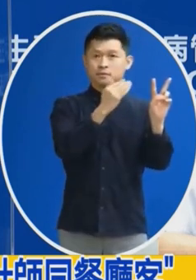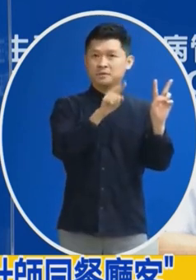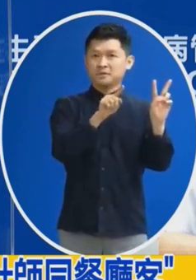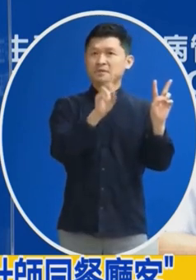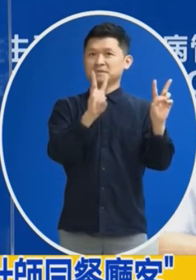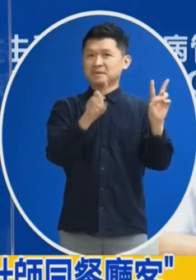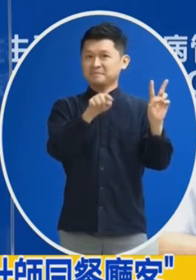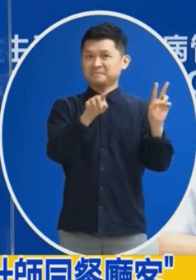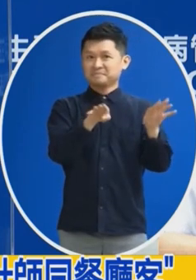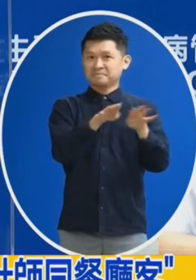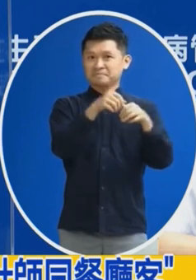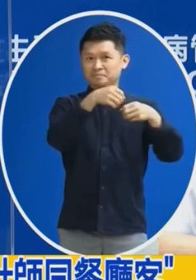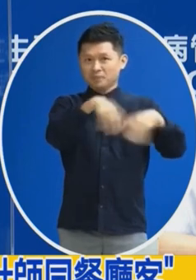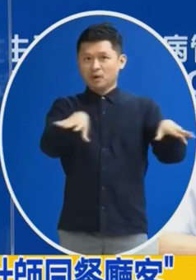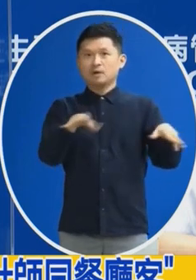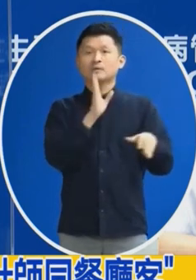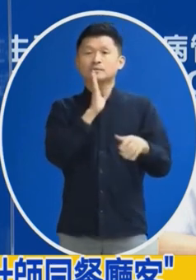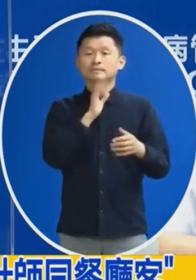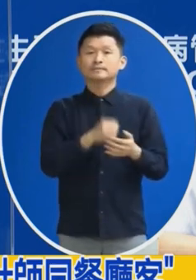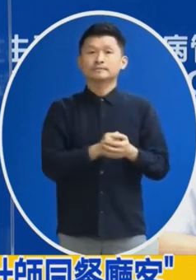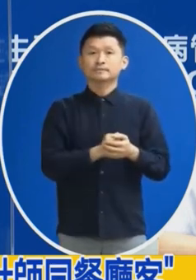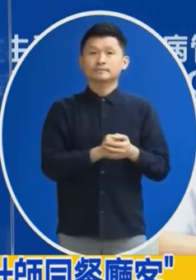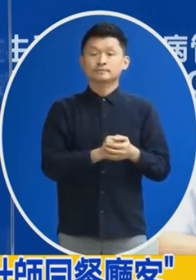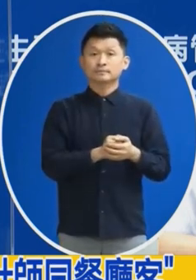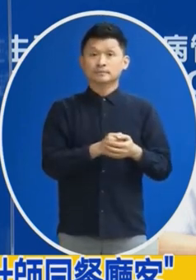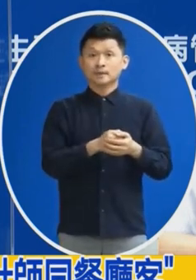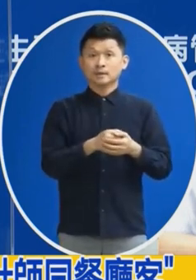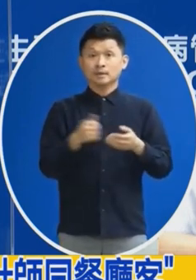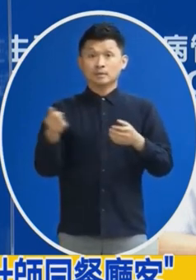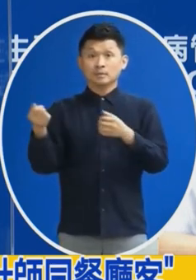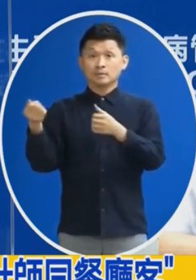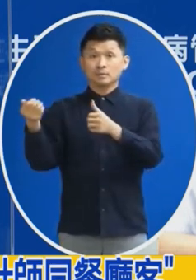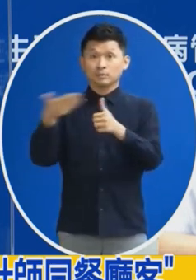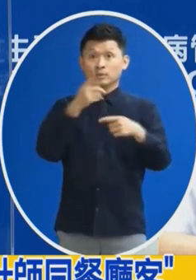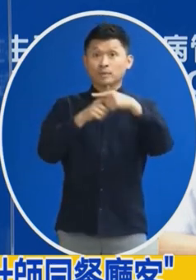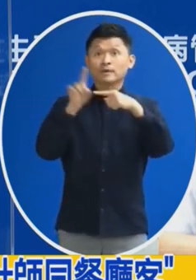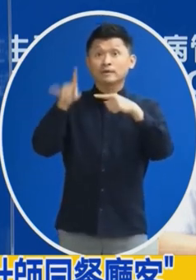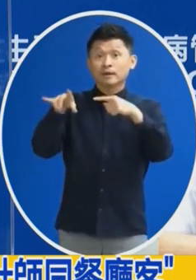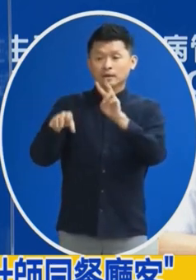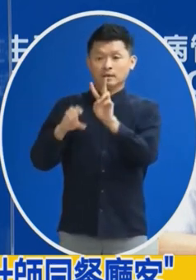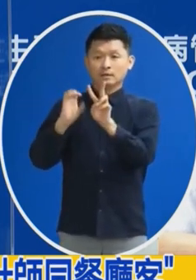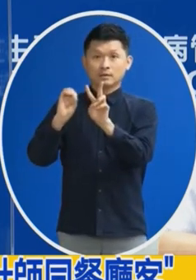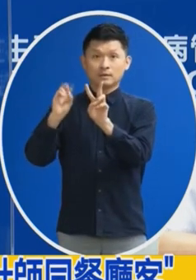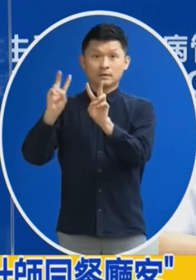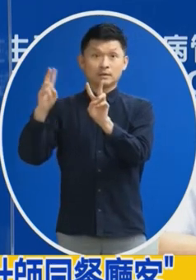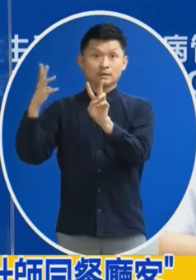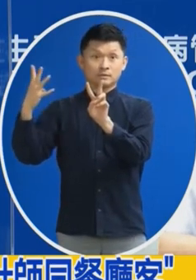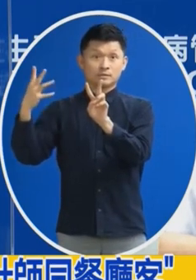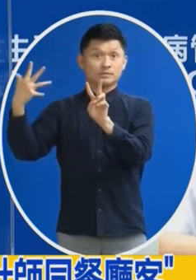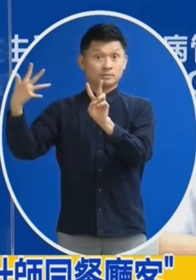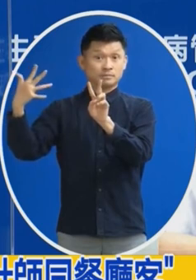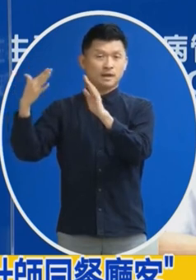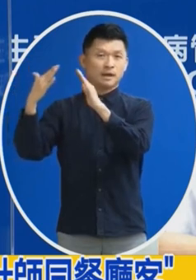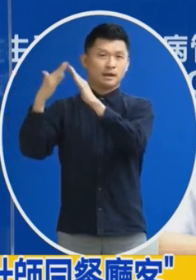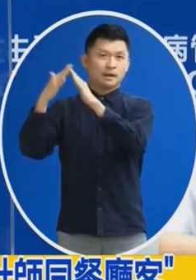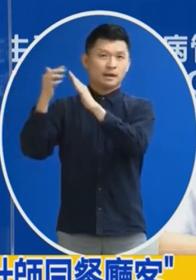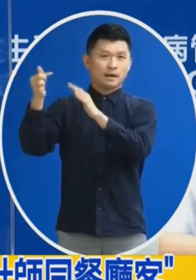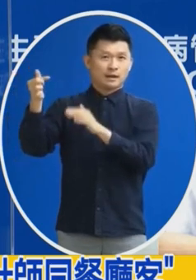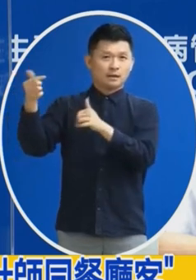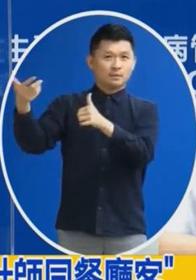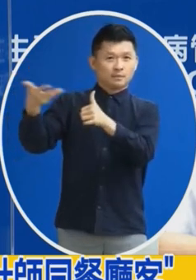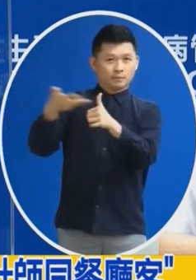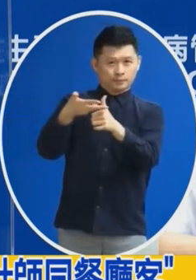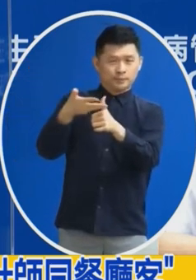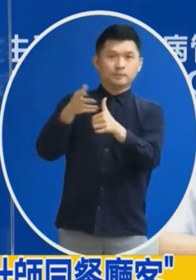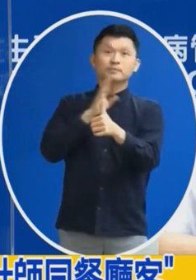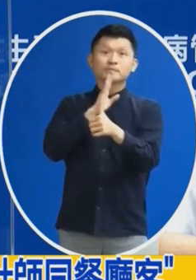能性最大，而他染疫的处所应该是在20248的家里。那更重要是他们